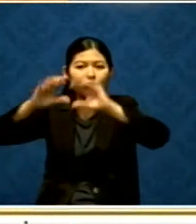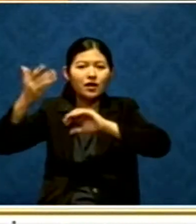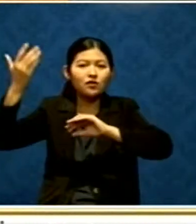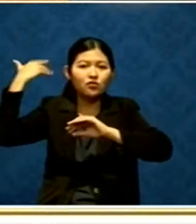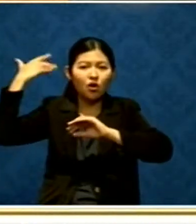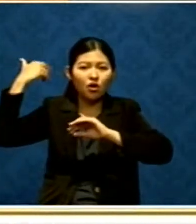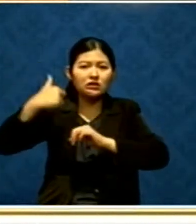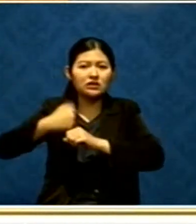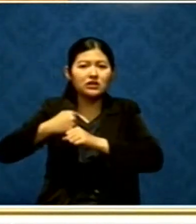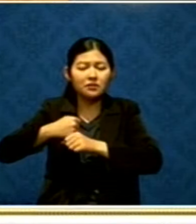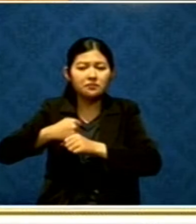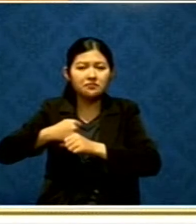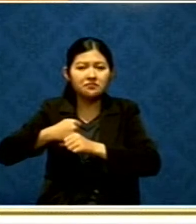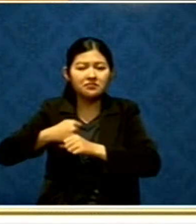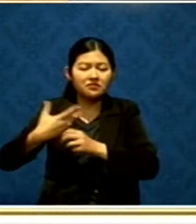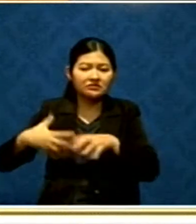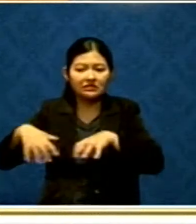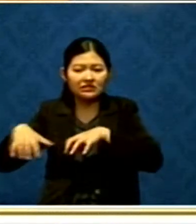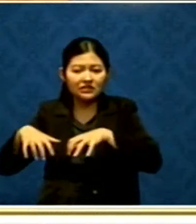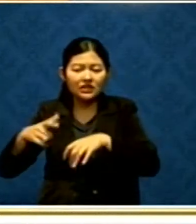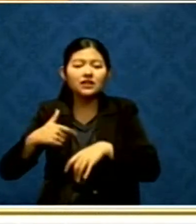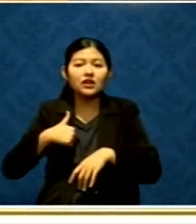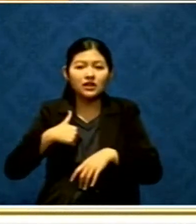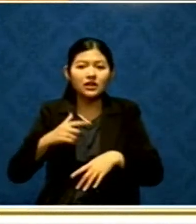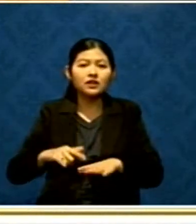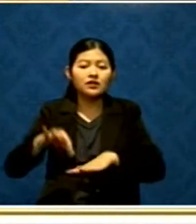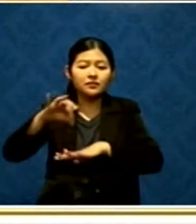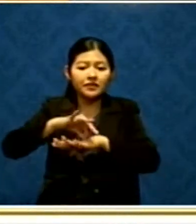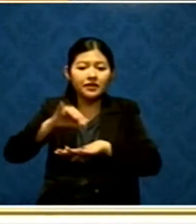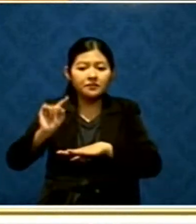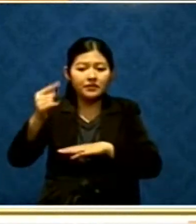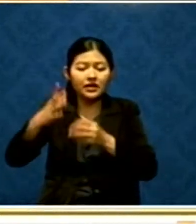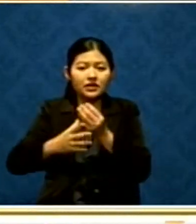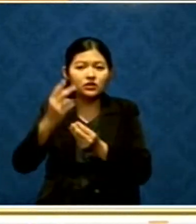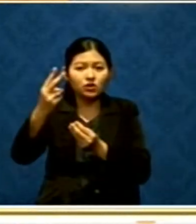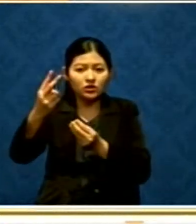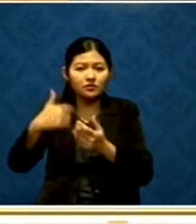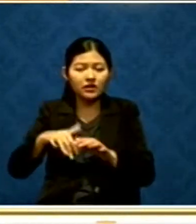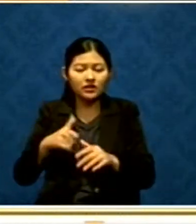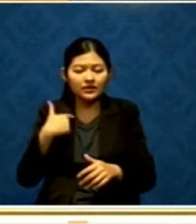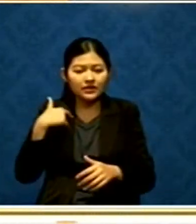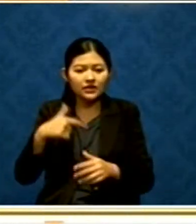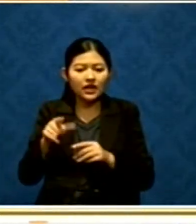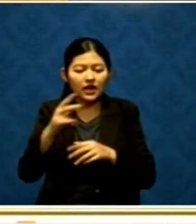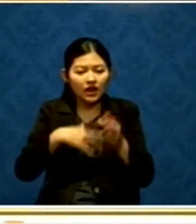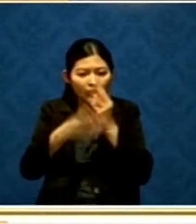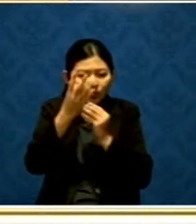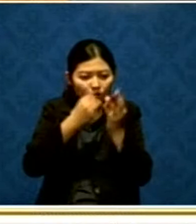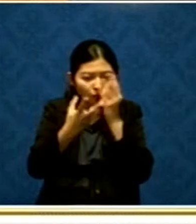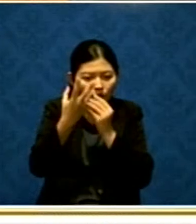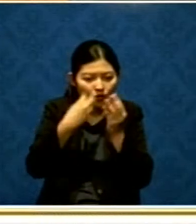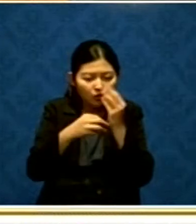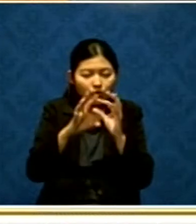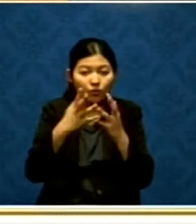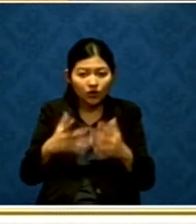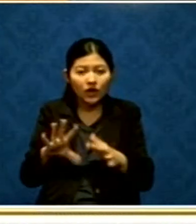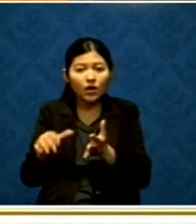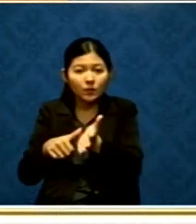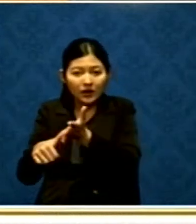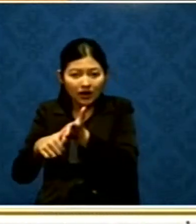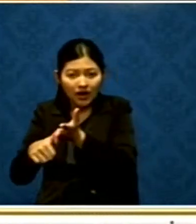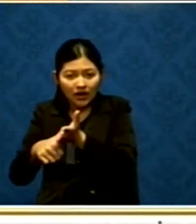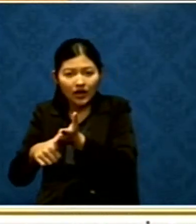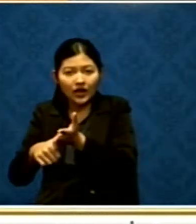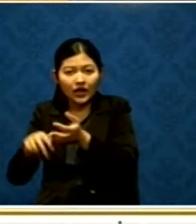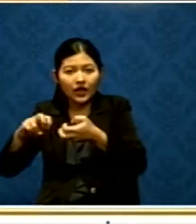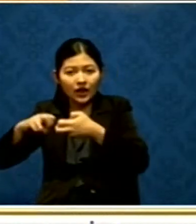าลนี้โดยผมนี้เพิ่งมารับตำแหน่งประมาณได้2สัปดาห์เราก็พยายามที่จะสอบสาวราวเรื่องนี้เพื่อที่จะนำมาแก้ปัญหาให้ดีที่สุ